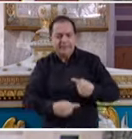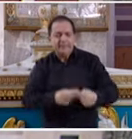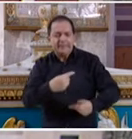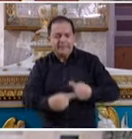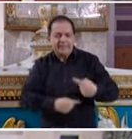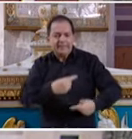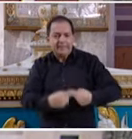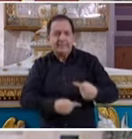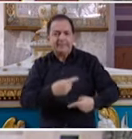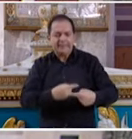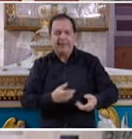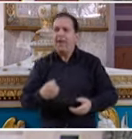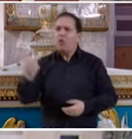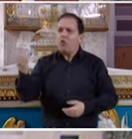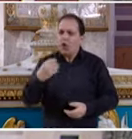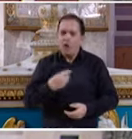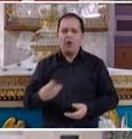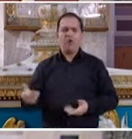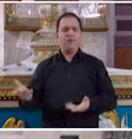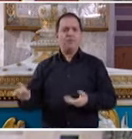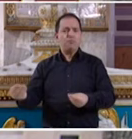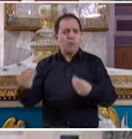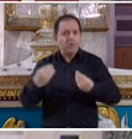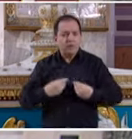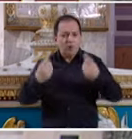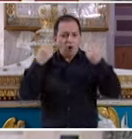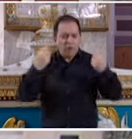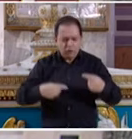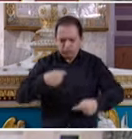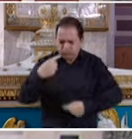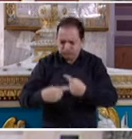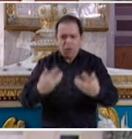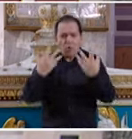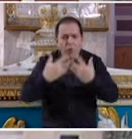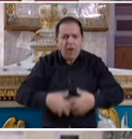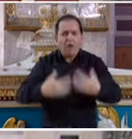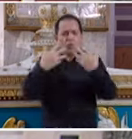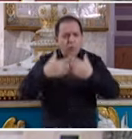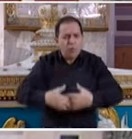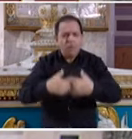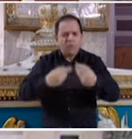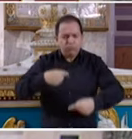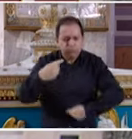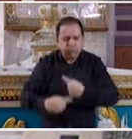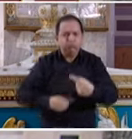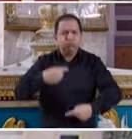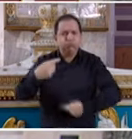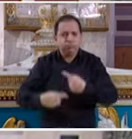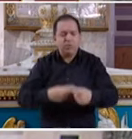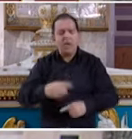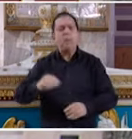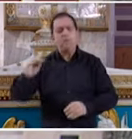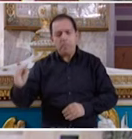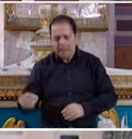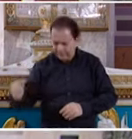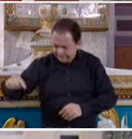τα χαρίσματα και τις χαρές που δίνει ο Θεός, και με υφάδη τις καιρικές